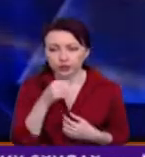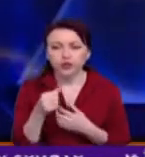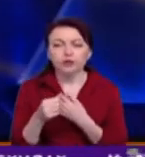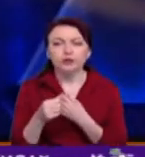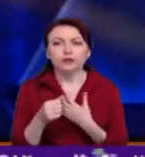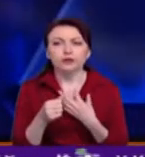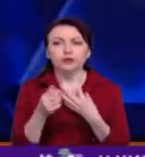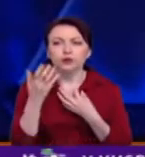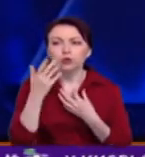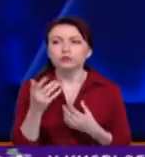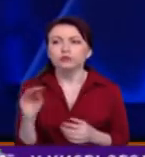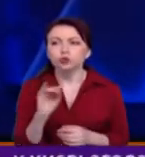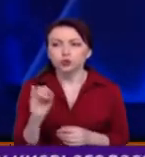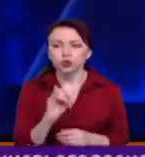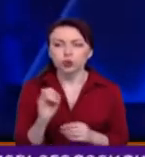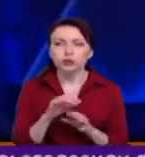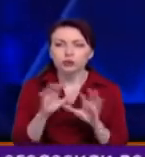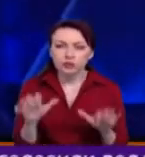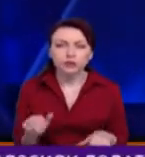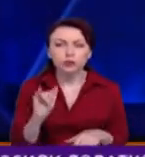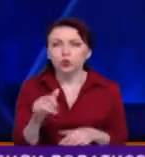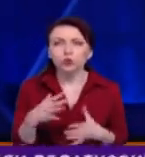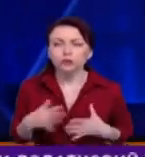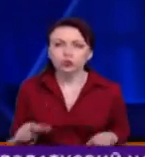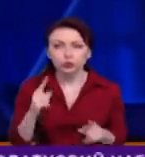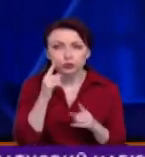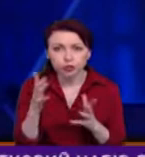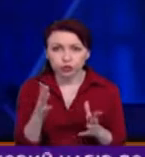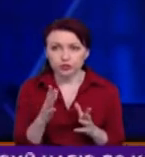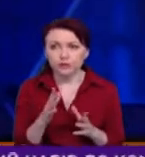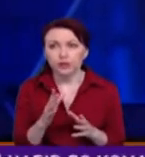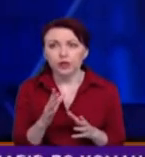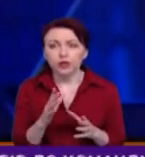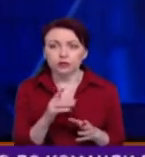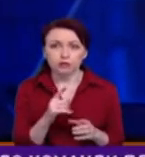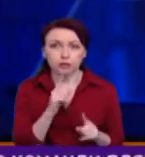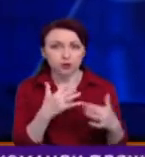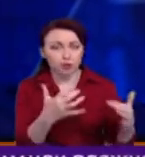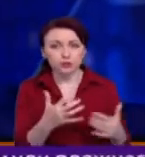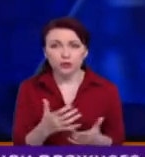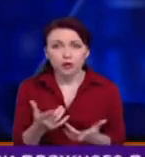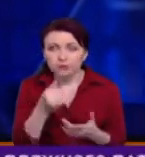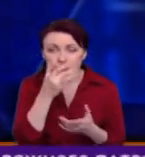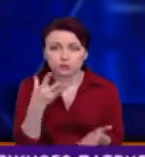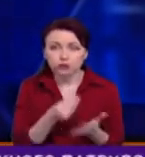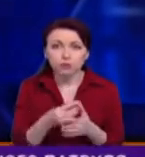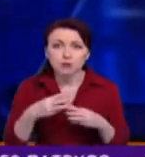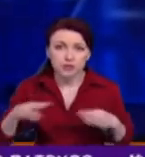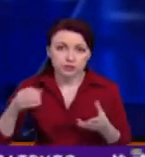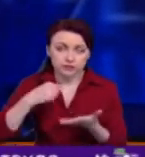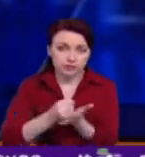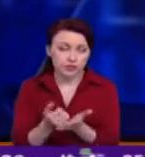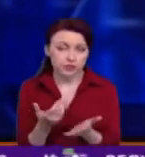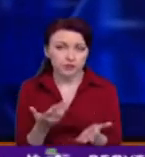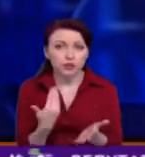був такий період, коли він не мав більшості в парламенті. І навіть він не міг своїх міністрів там затвердити. Така форма державного правління. Якби ми були,